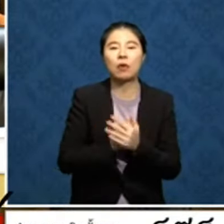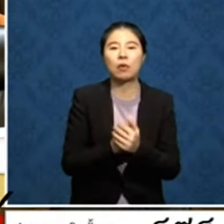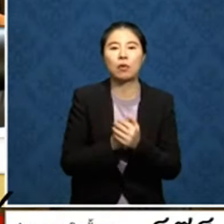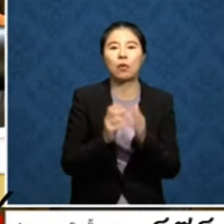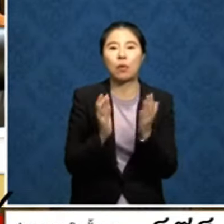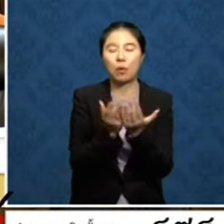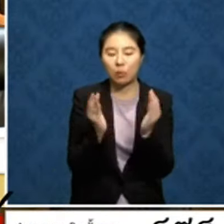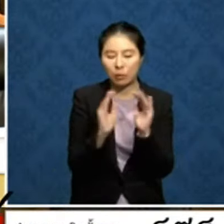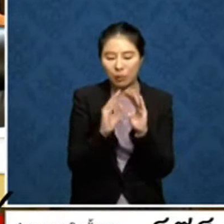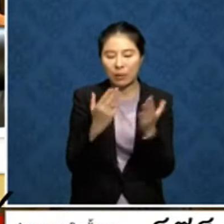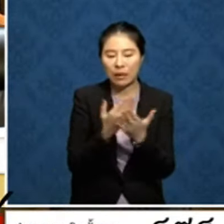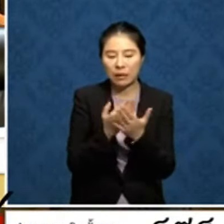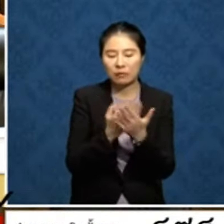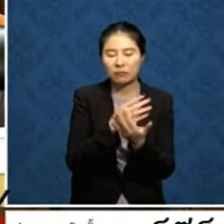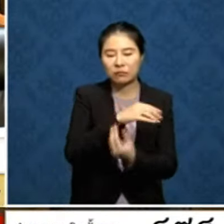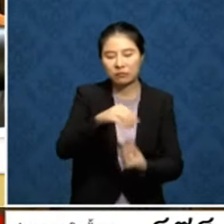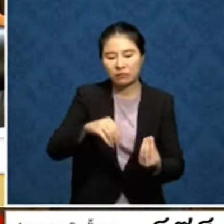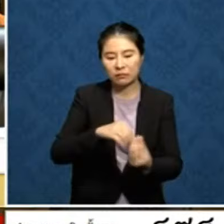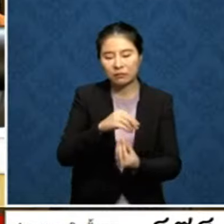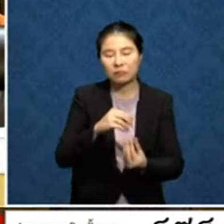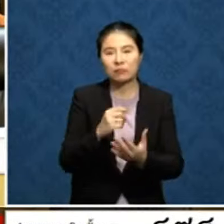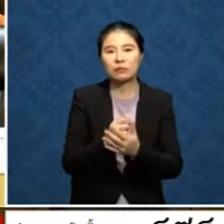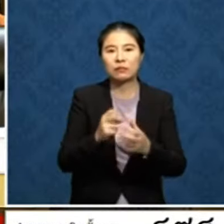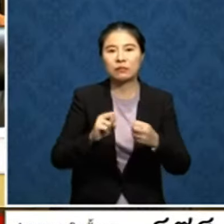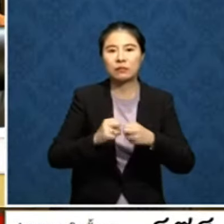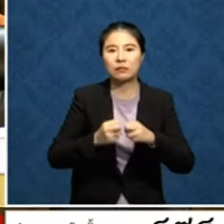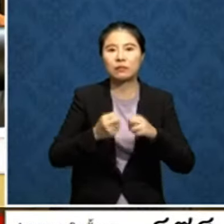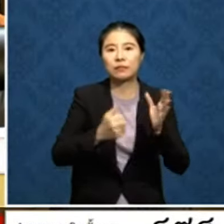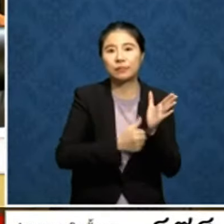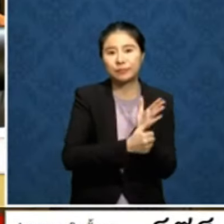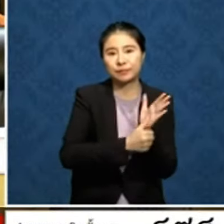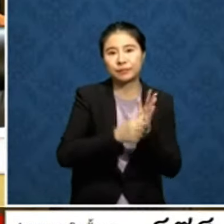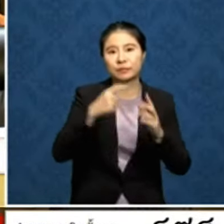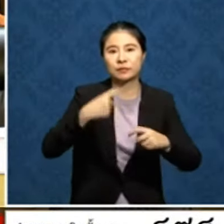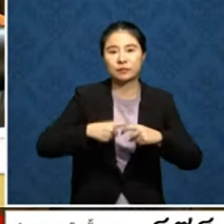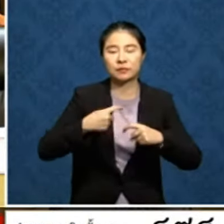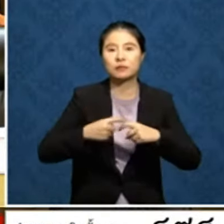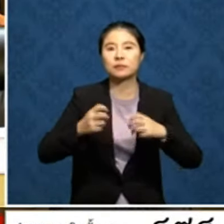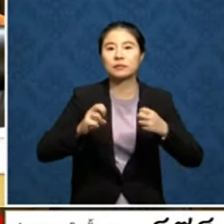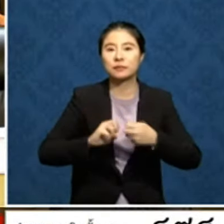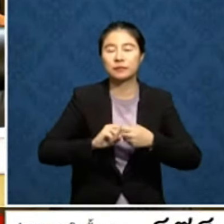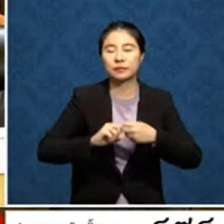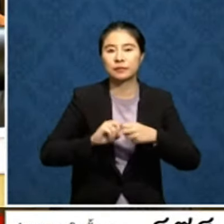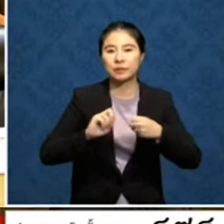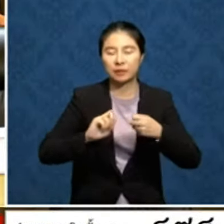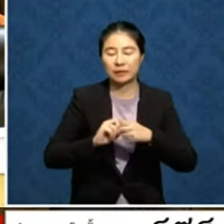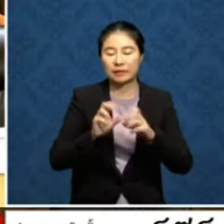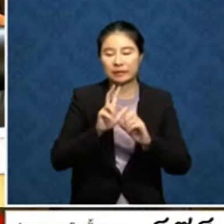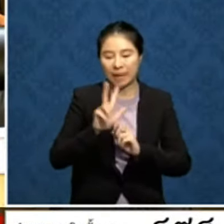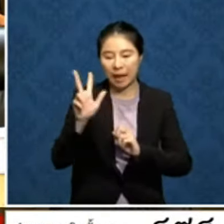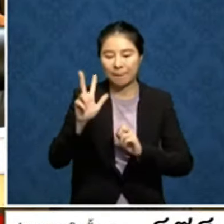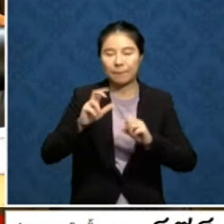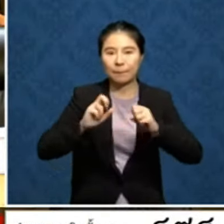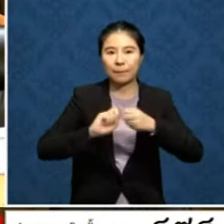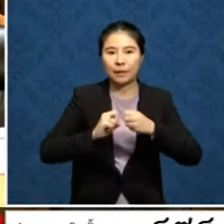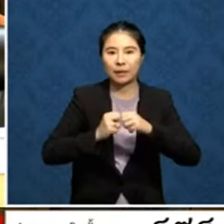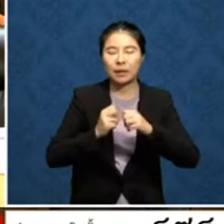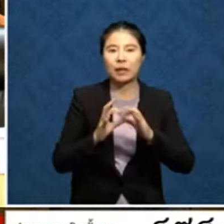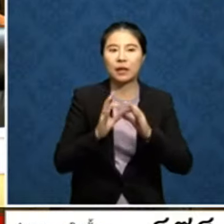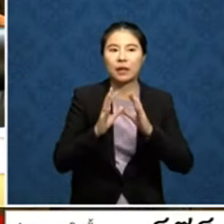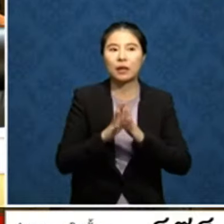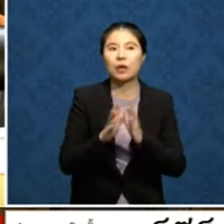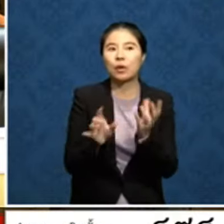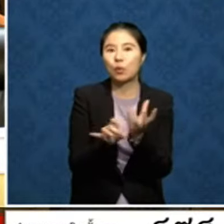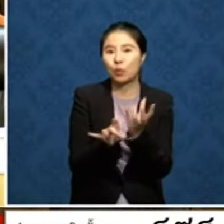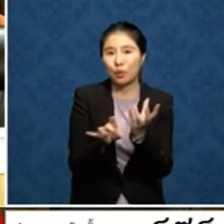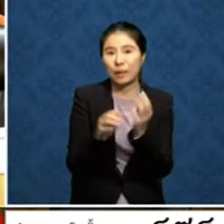ที่เยียวยาได้ยากเรื่องที่3ครับคือการจัดการปัญหาความเหลื่อมล้ำผ่านการแก้ไขคุณภาพและ